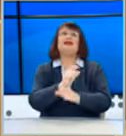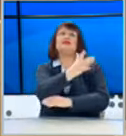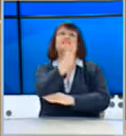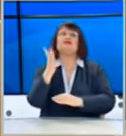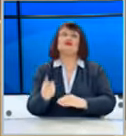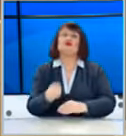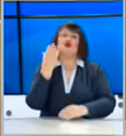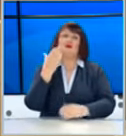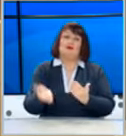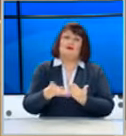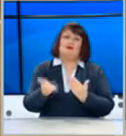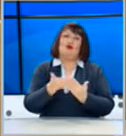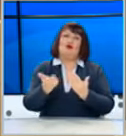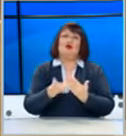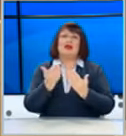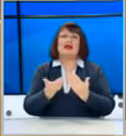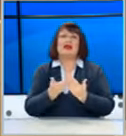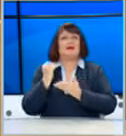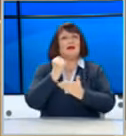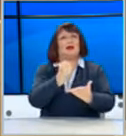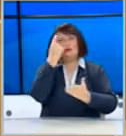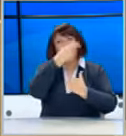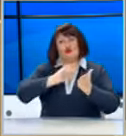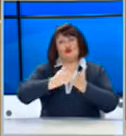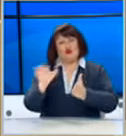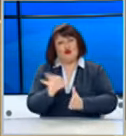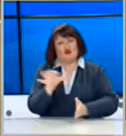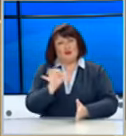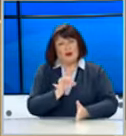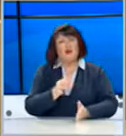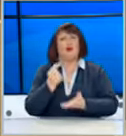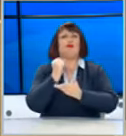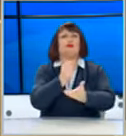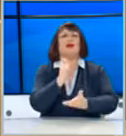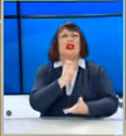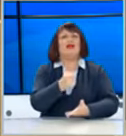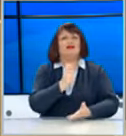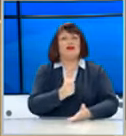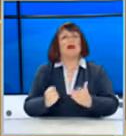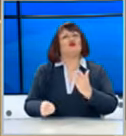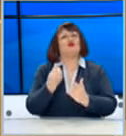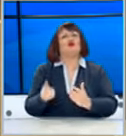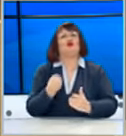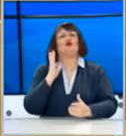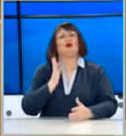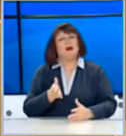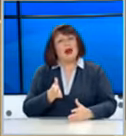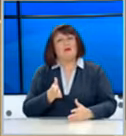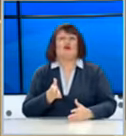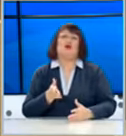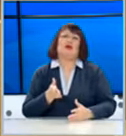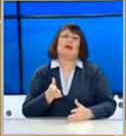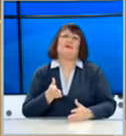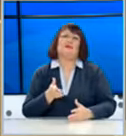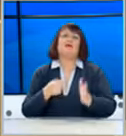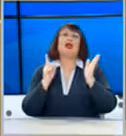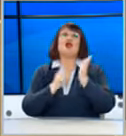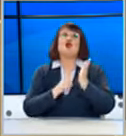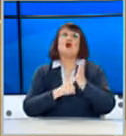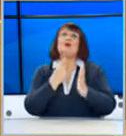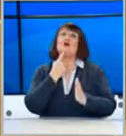ουσιαστική ενίσχυση σε πόρους και προσωπικό, ώστε να μπορεί να εκπληρώνει με σύγχρονο τρόπο τα εκ του νόμου